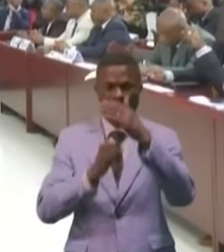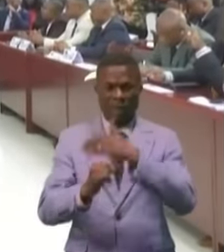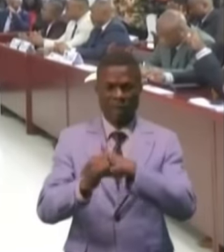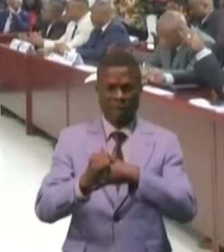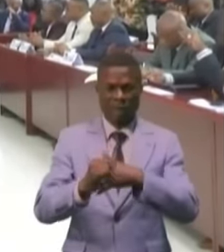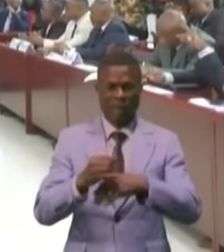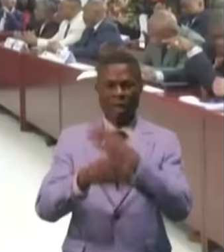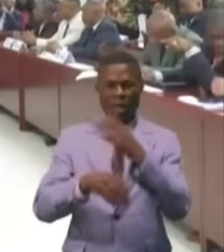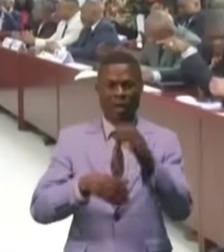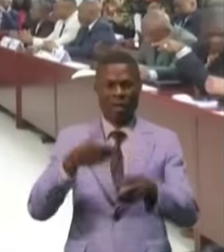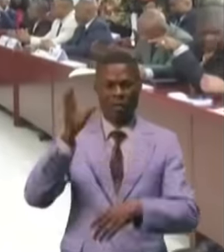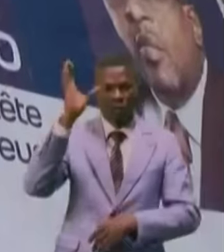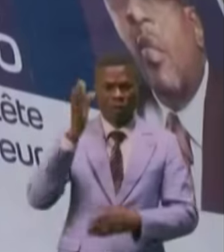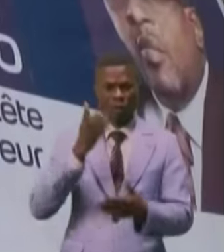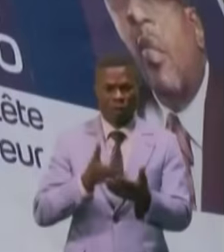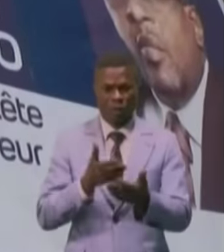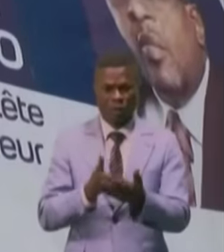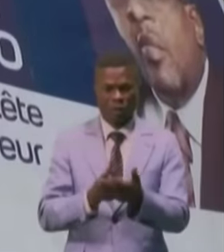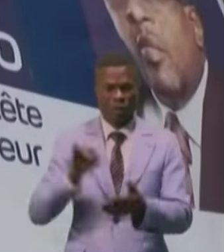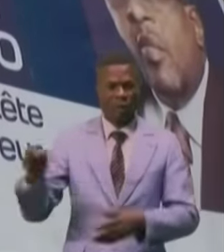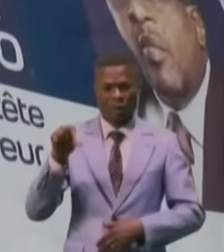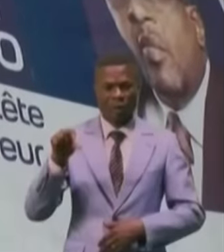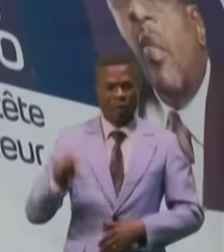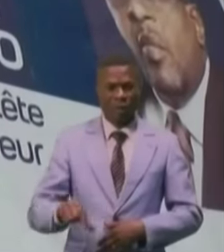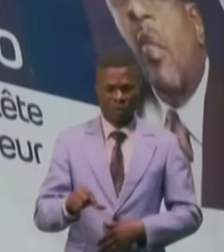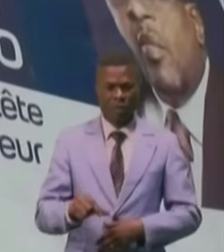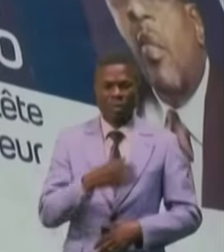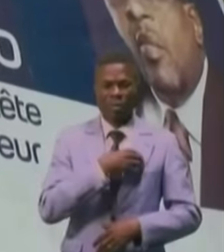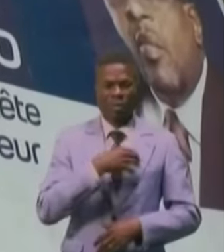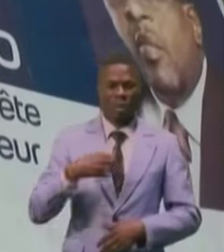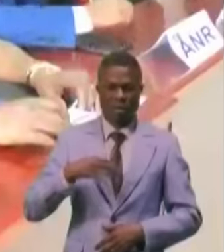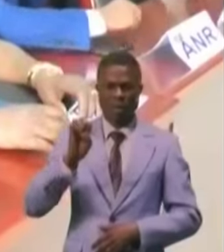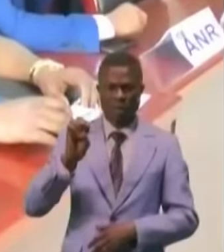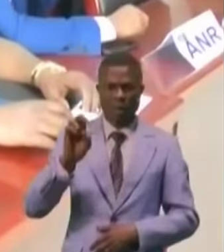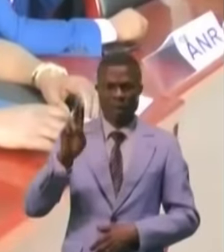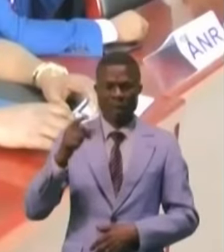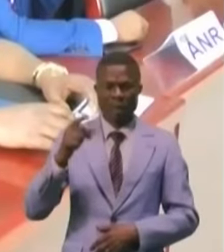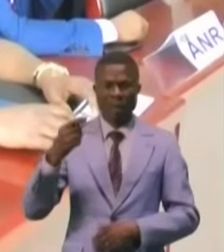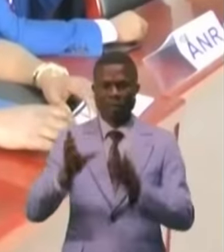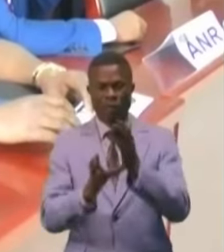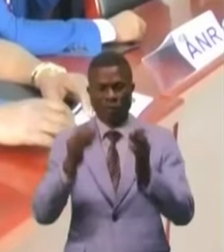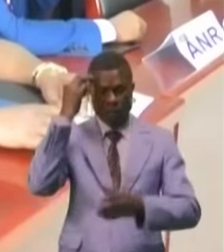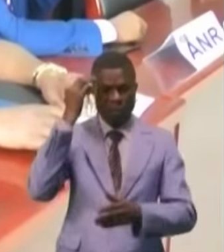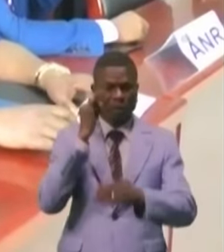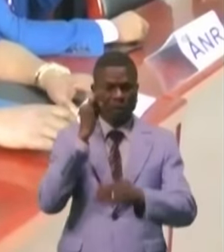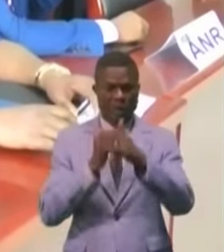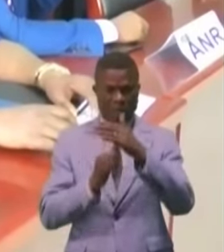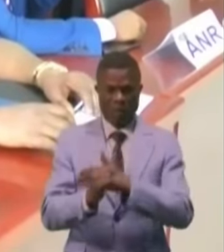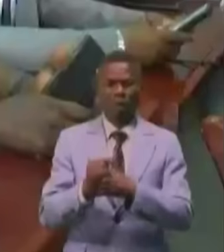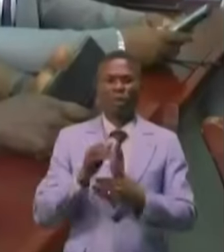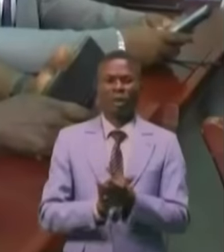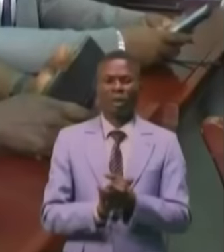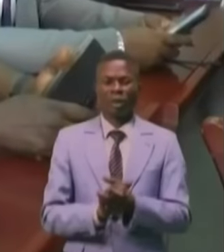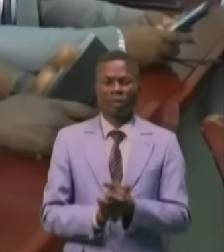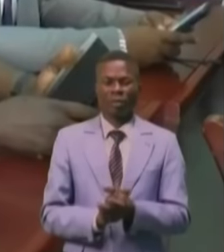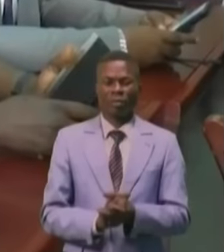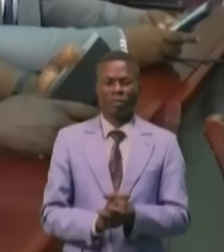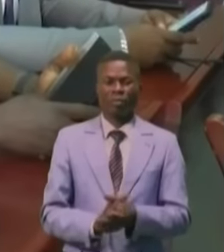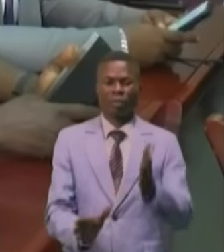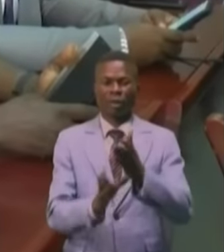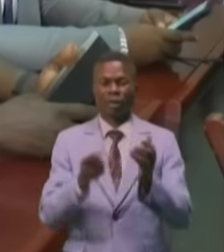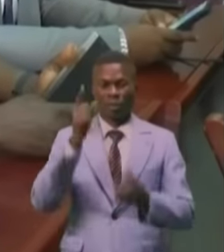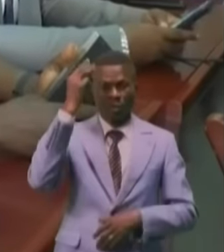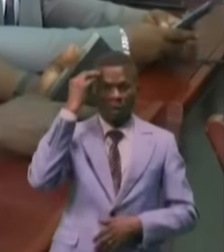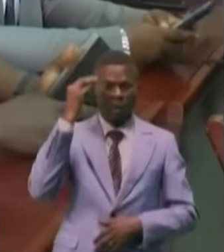coutumières, Jacquemain Chabani, qui sera secondé par Eugénie Tshiela Kamba, vice-ministre de l'Intérieur, prend le flambeau à Peter Kazadi. Le vice-premier ministre et